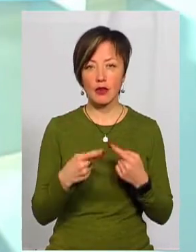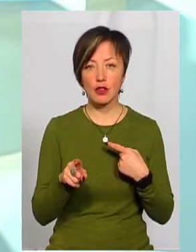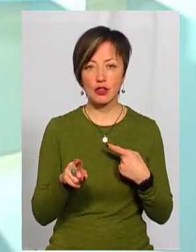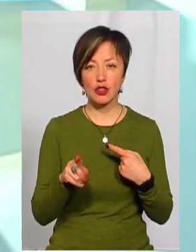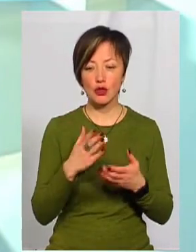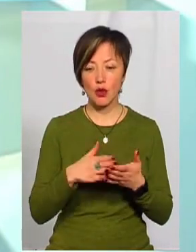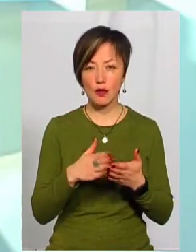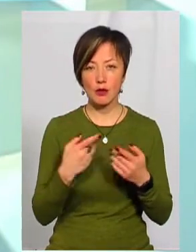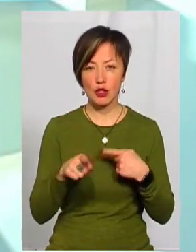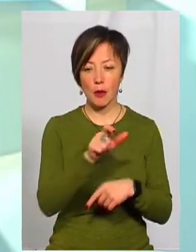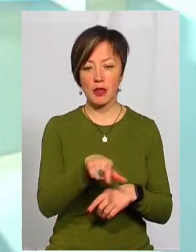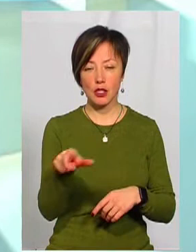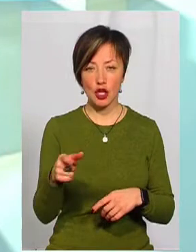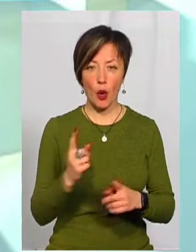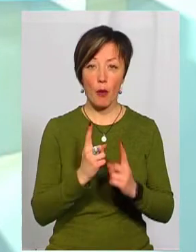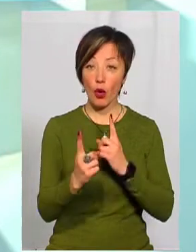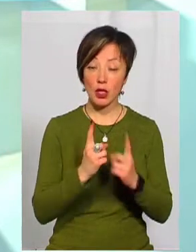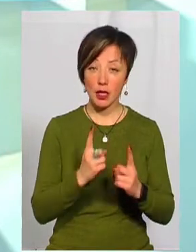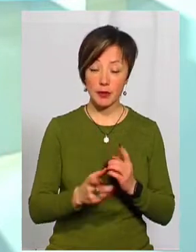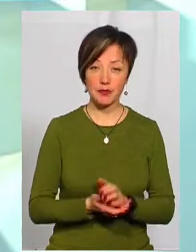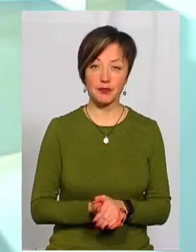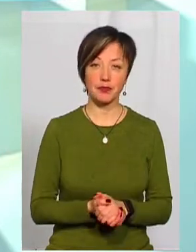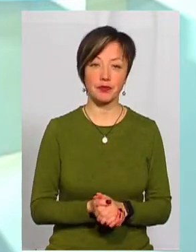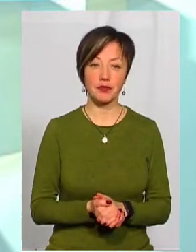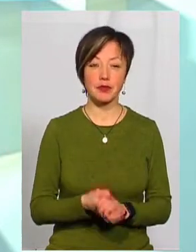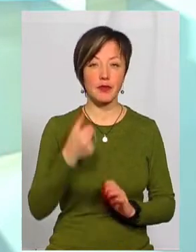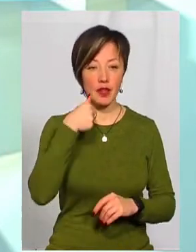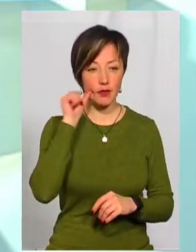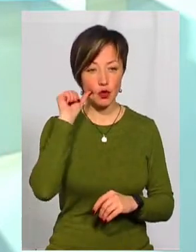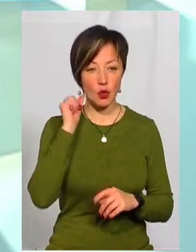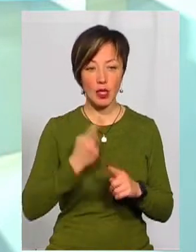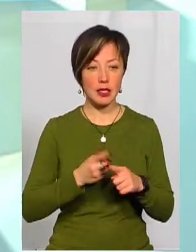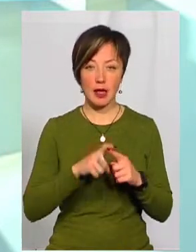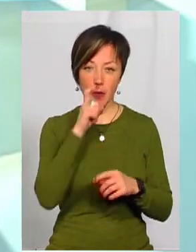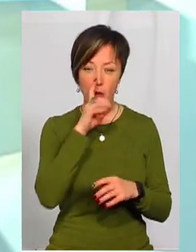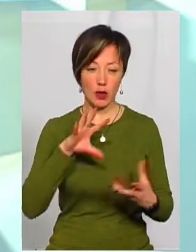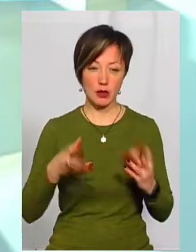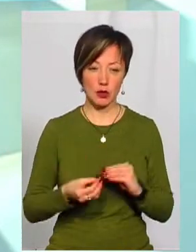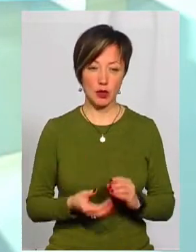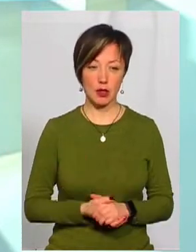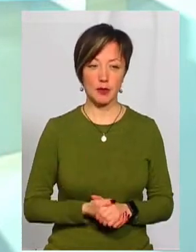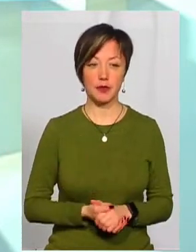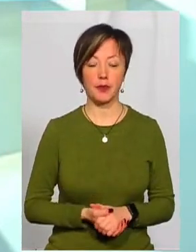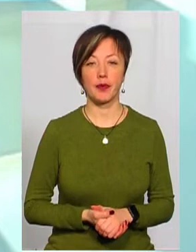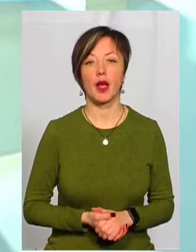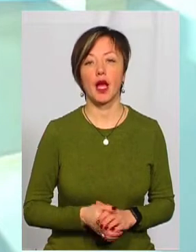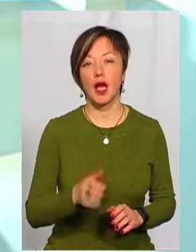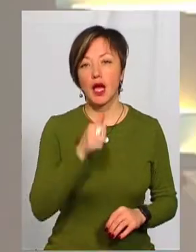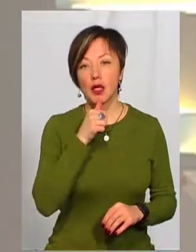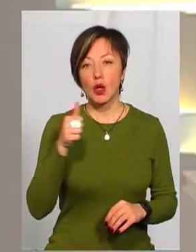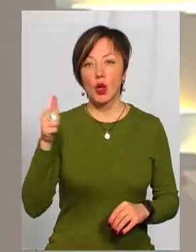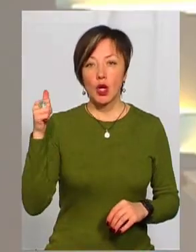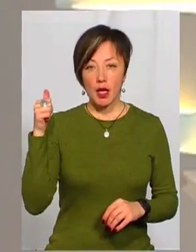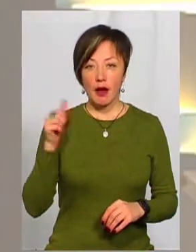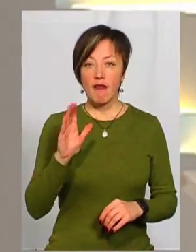інший, зовсім інший пасажиропотік. То, принаймні, вчора це непоганий результат. Торік у вересні